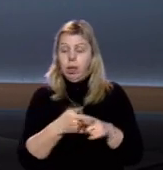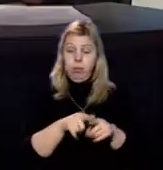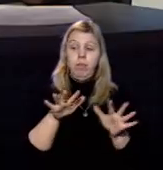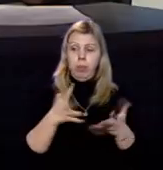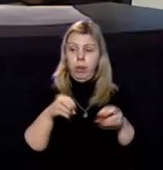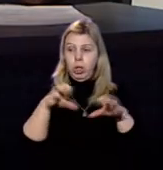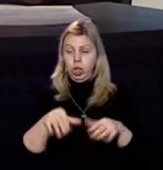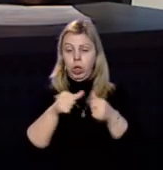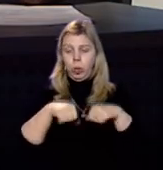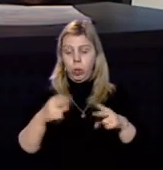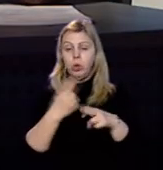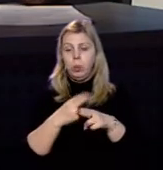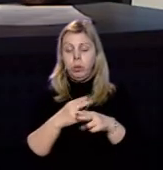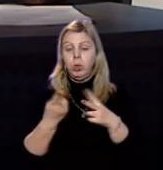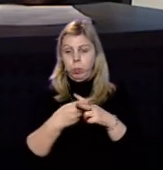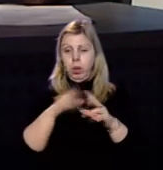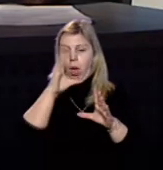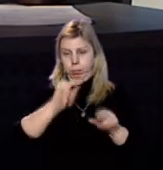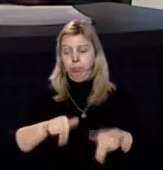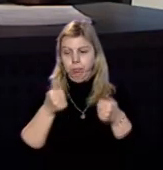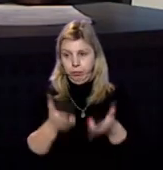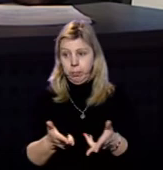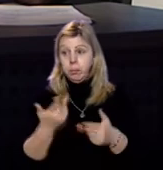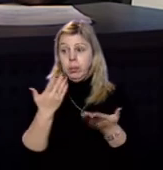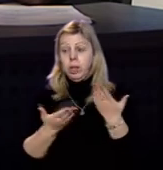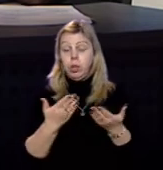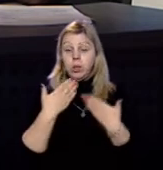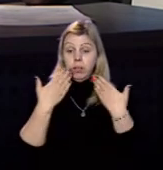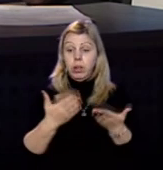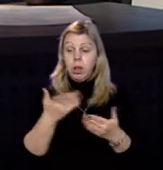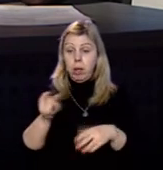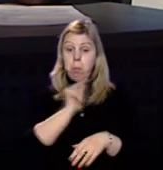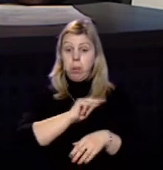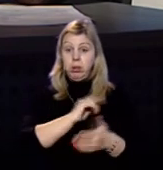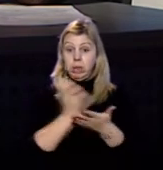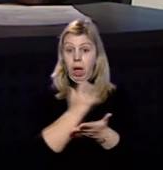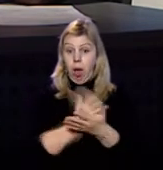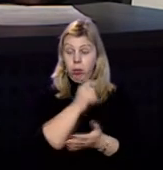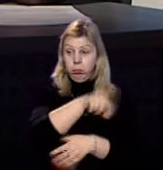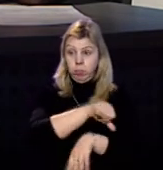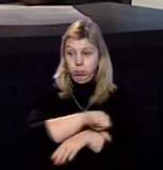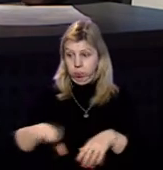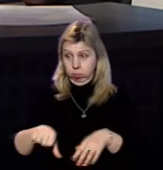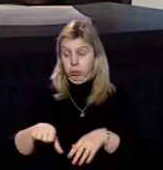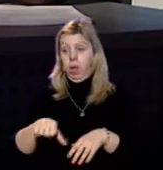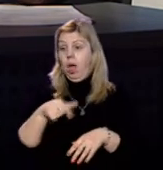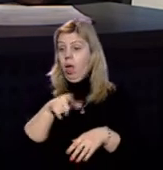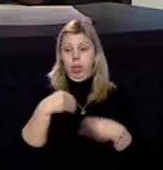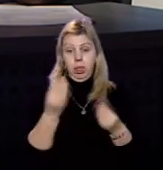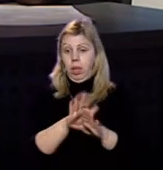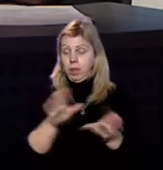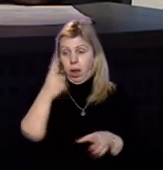випадку за рішенням комісії субсидія може призначатися. Звичайно, якщо брати дане звернення, що людина працювала за кордоном і не